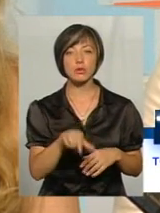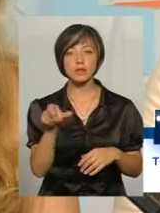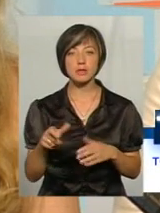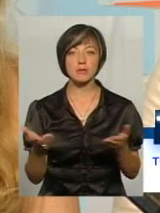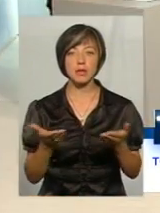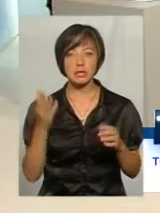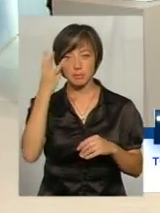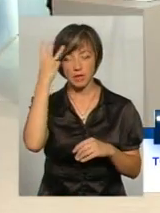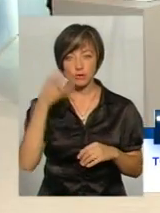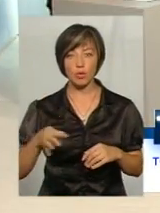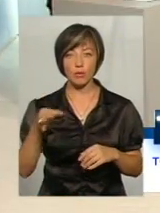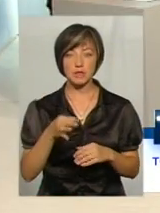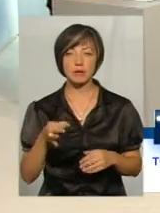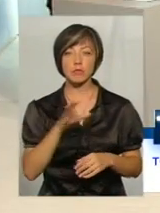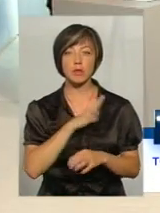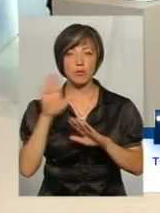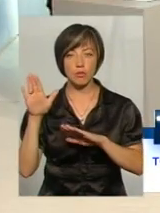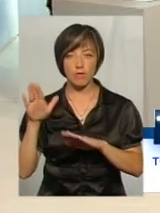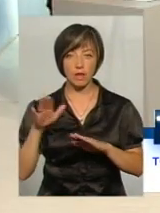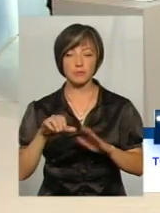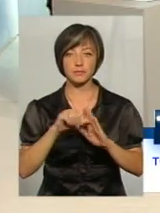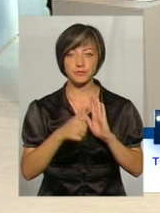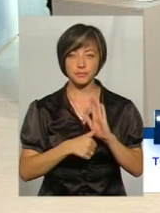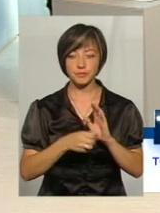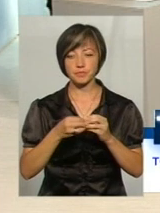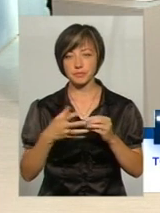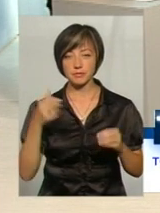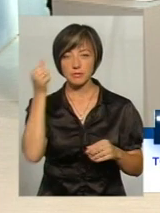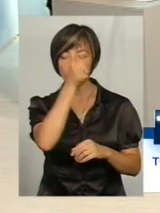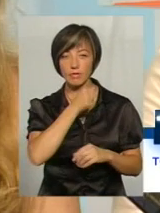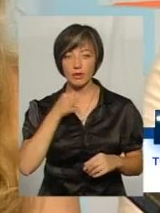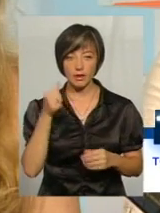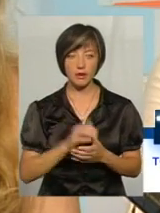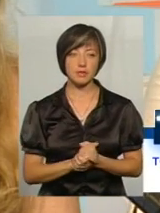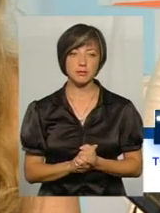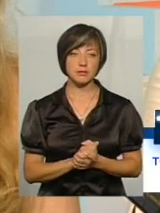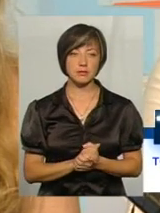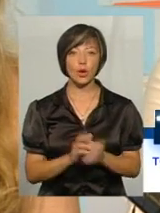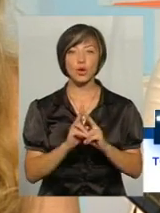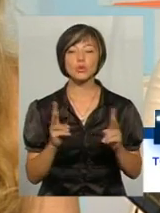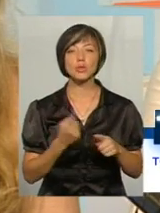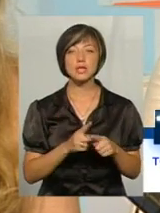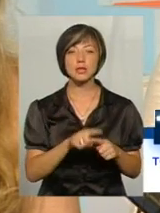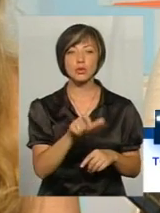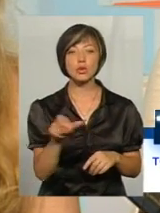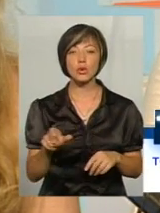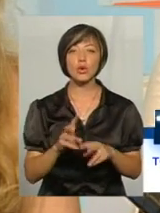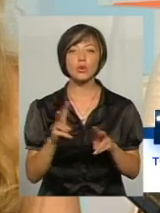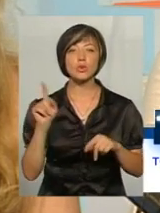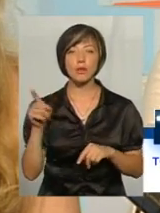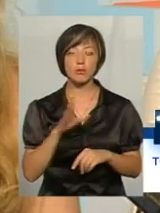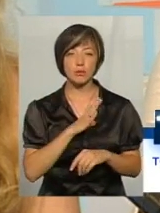в Хмельницької області, які перебували там 16-й рік, 15-й рік. Також, хто ці люди, хто там